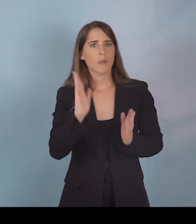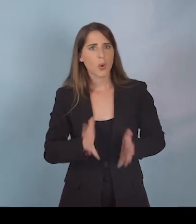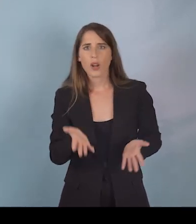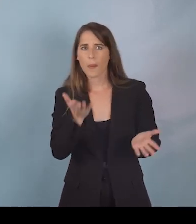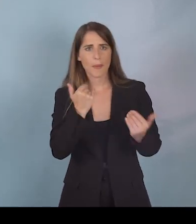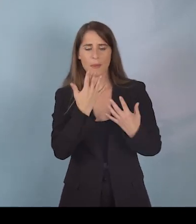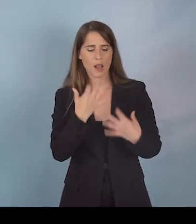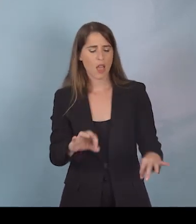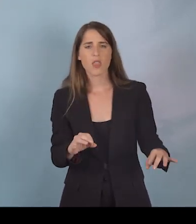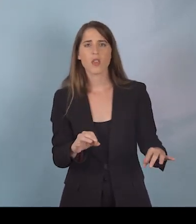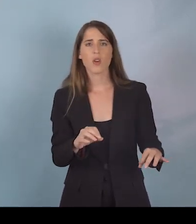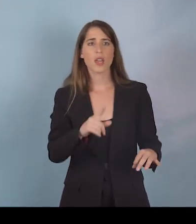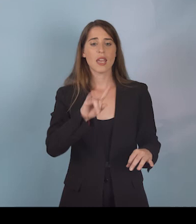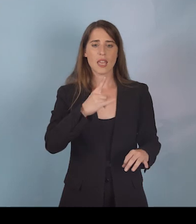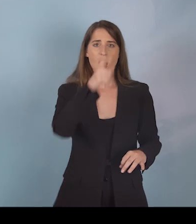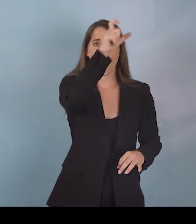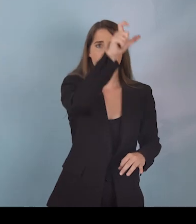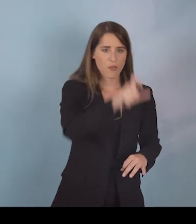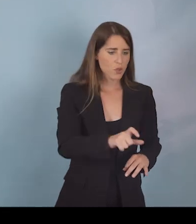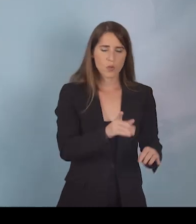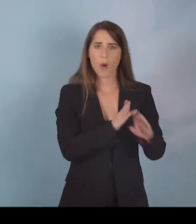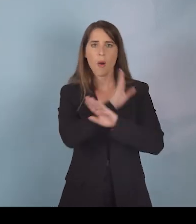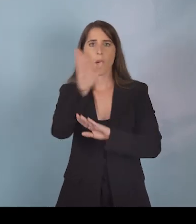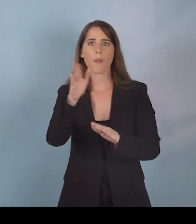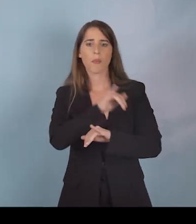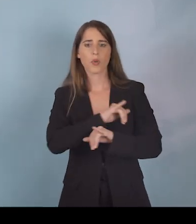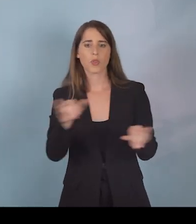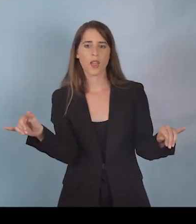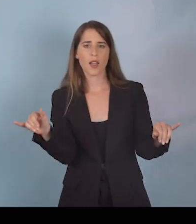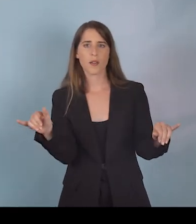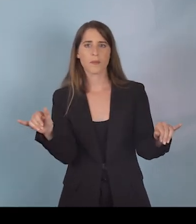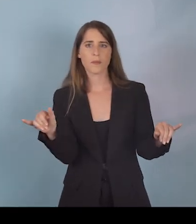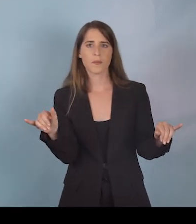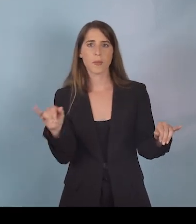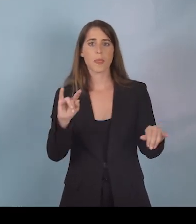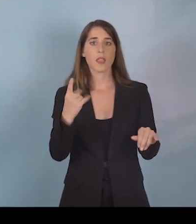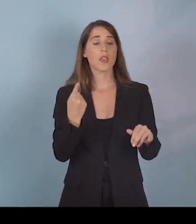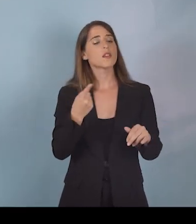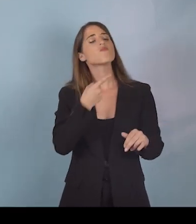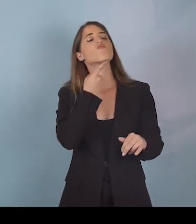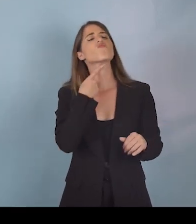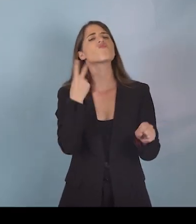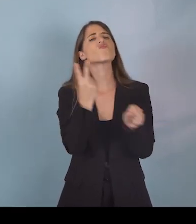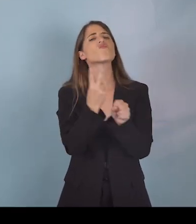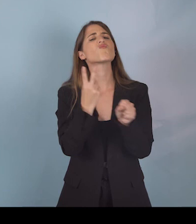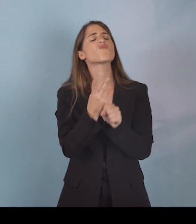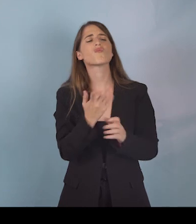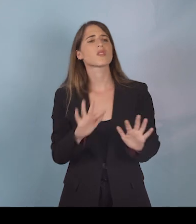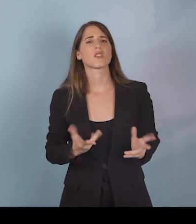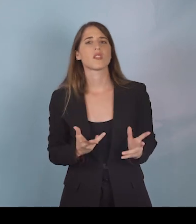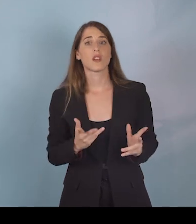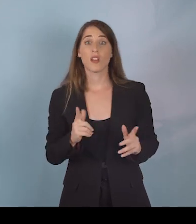στη χώρα του ή μπορεί ο ίδιος ή η ίδια να μην είχε πάει ποτέ σε τέτοια πράγματα ή τι σεξουαλικές στάσεις προτιμά.